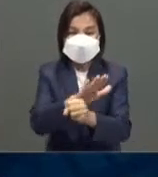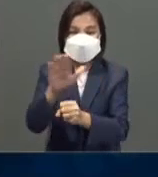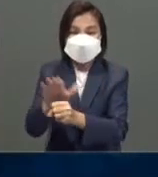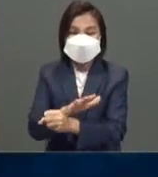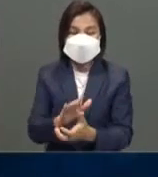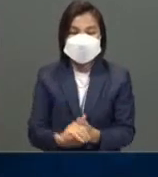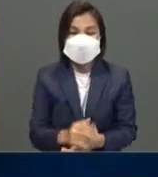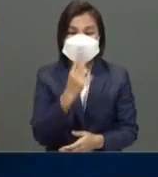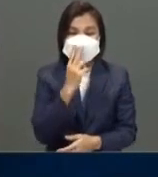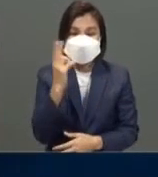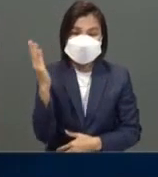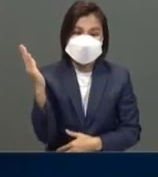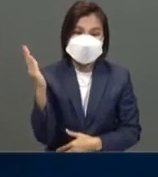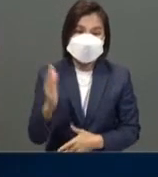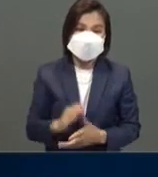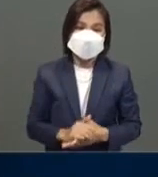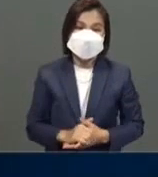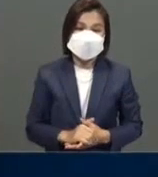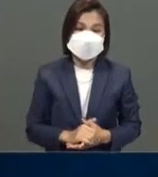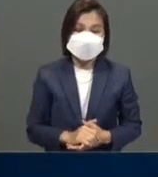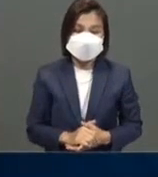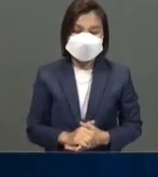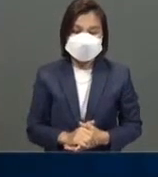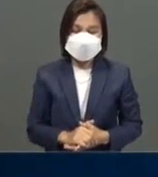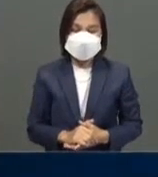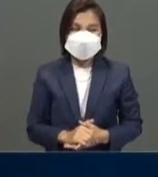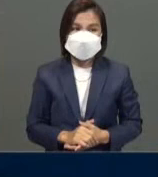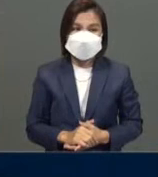ขอภาพถัดไปครับ